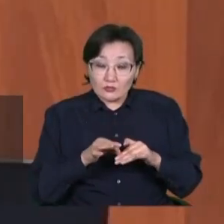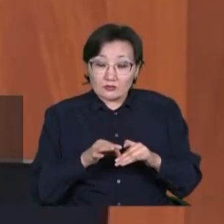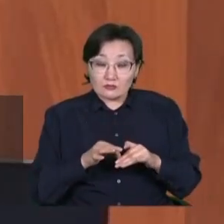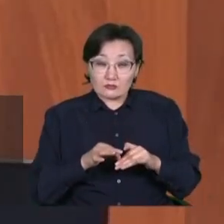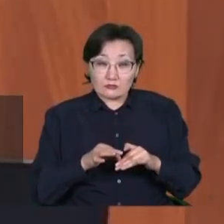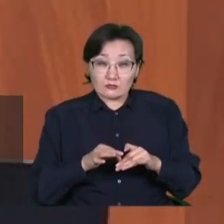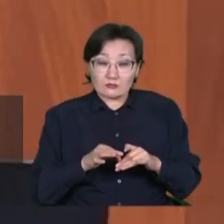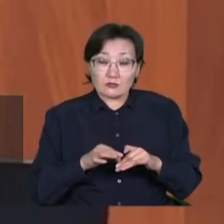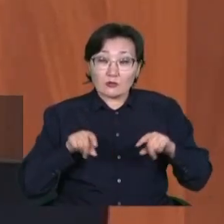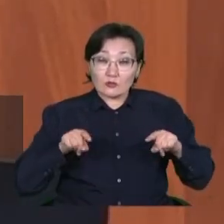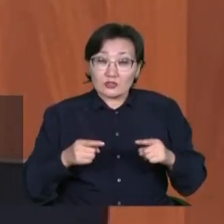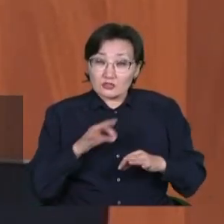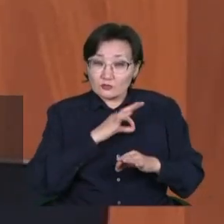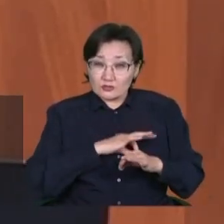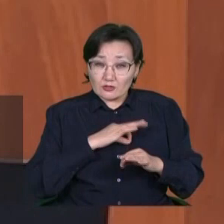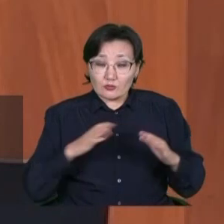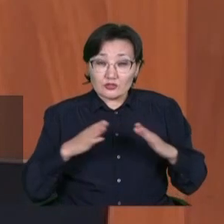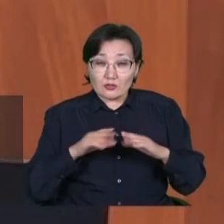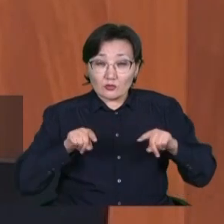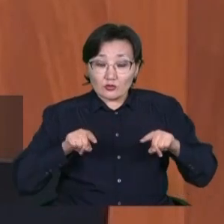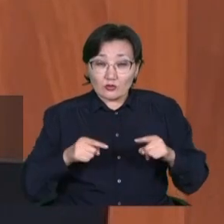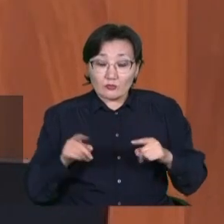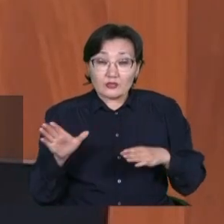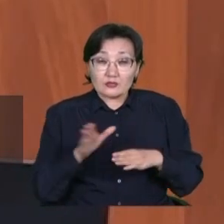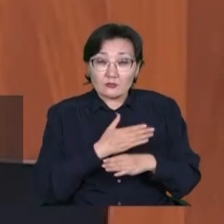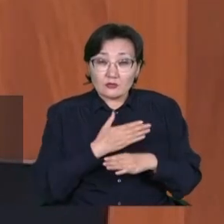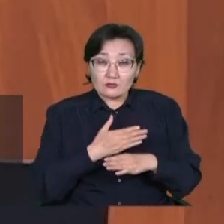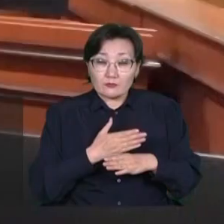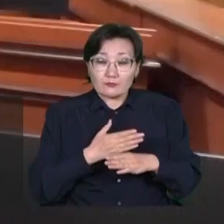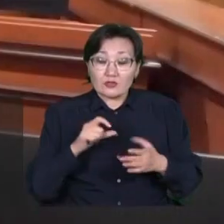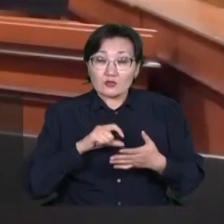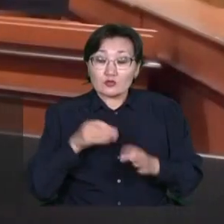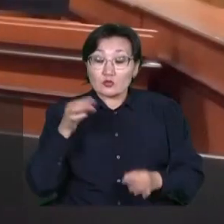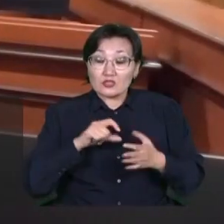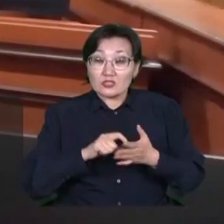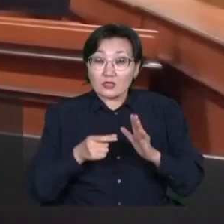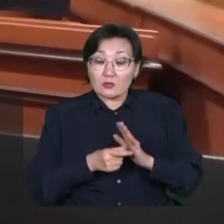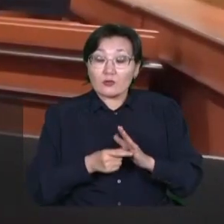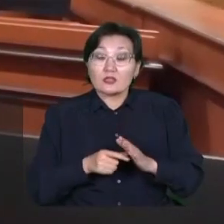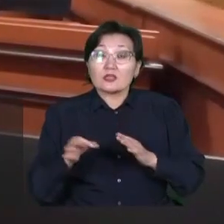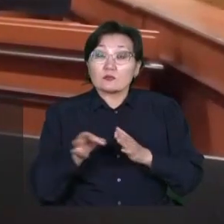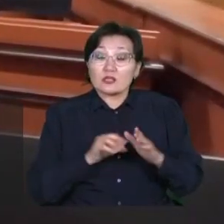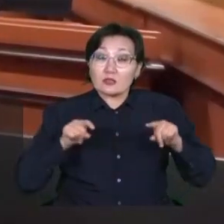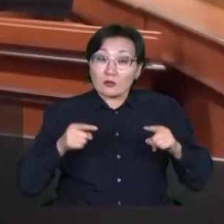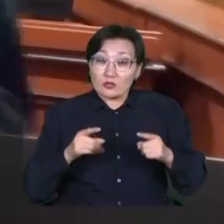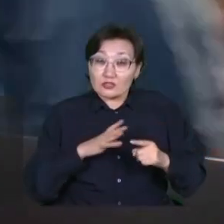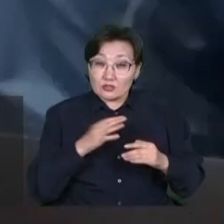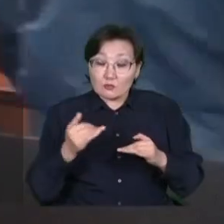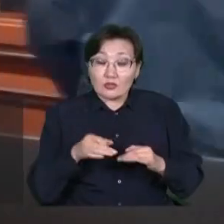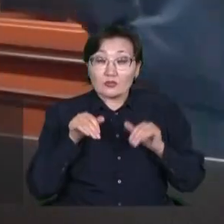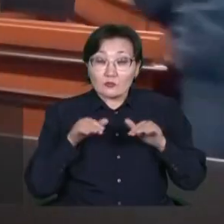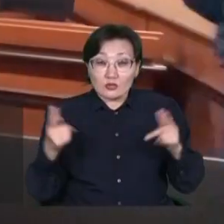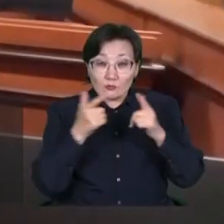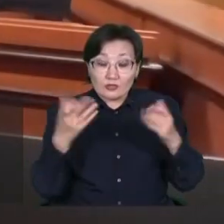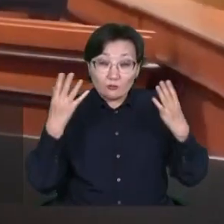Құқықтық шарасы ретінде қолданылған үй қамақ бұзылсын, сол залынан қамауға алынсын. Әйел сот салынан бірден қамауға алынды. Оған үкім